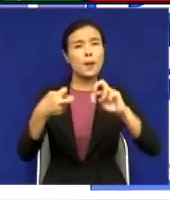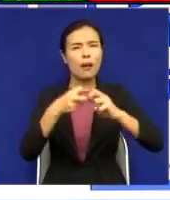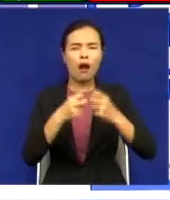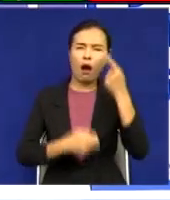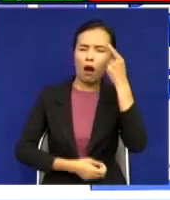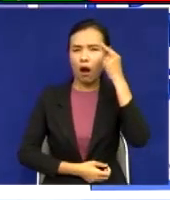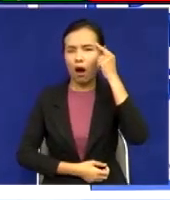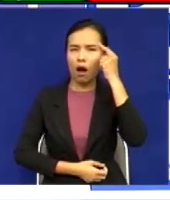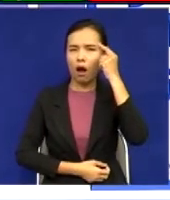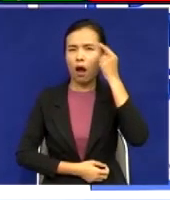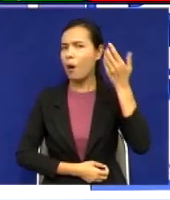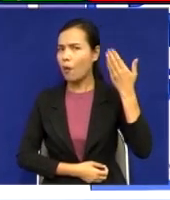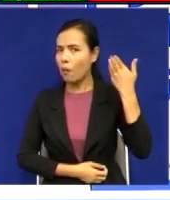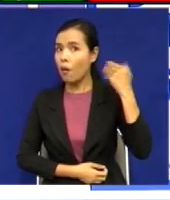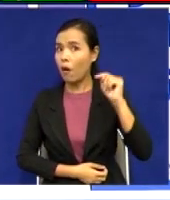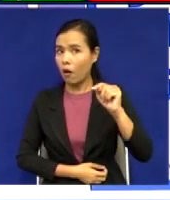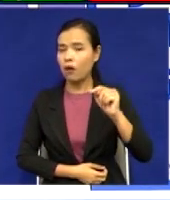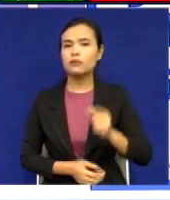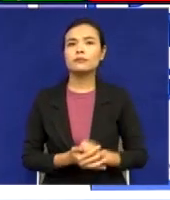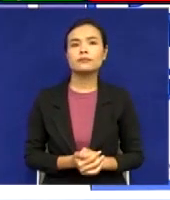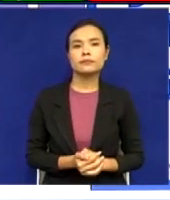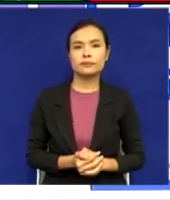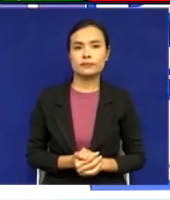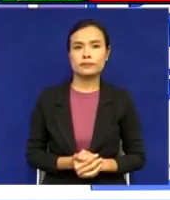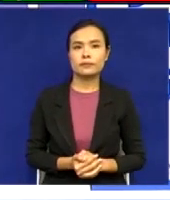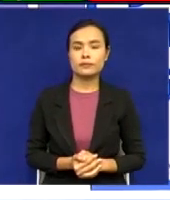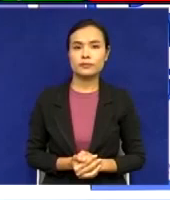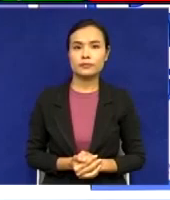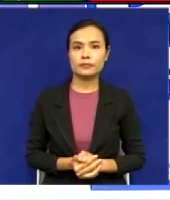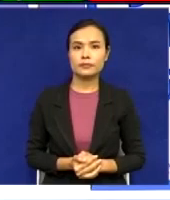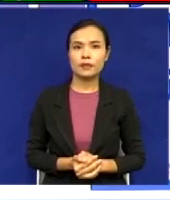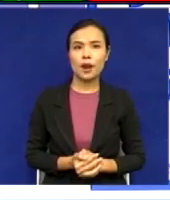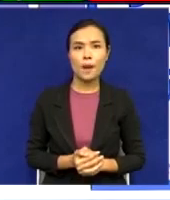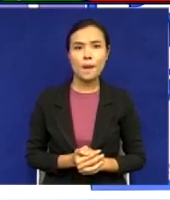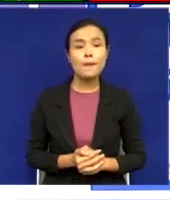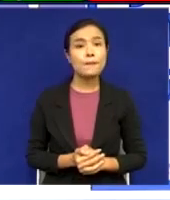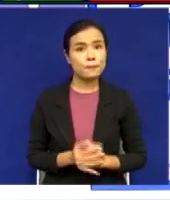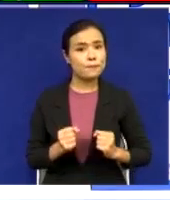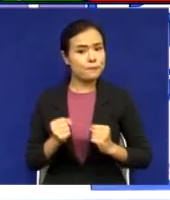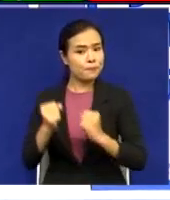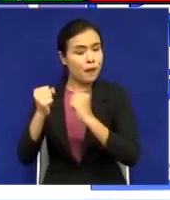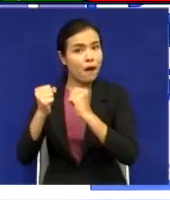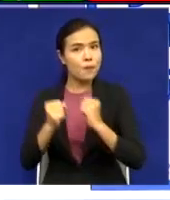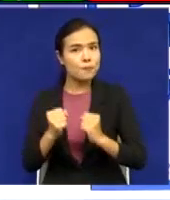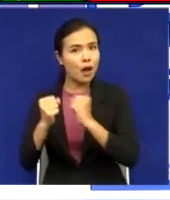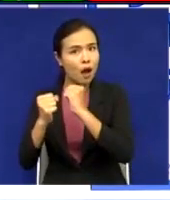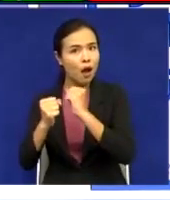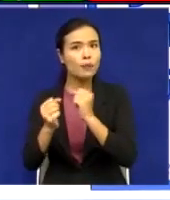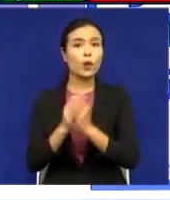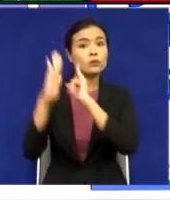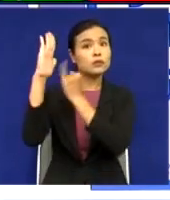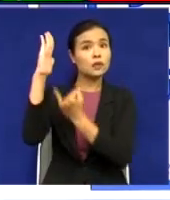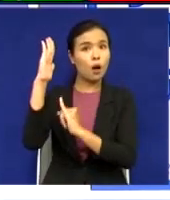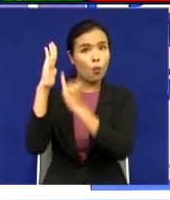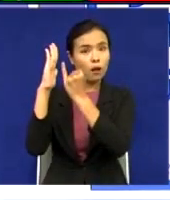จะกังวลในเบื้องต้นว่าเวลาเราขับเคลื่อนคนต่างๆลงไปต่างจังหวัดเนี่ยนะครับอ